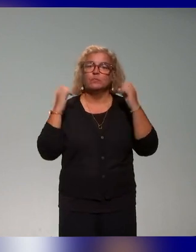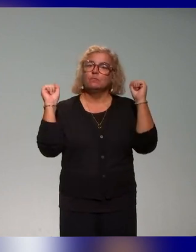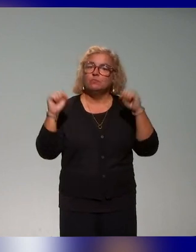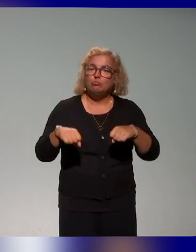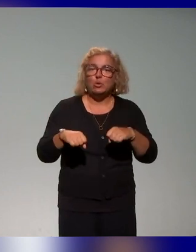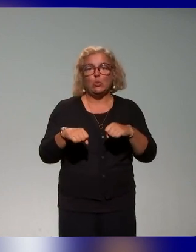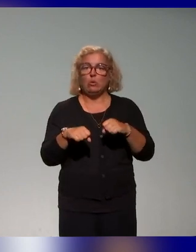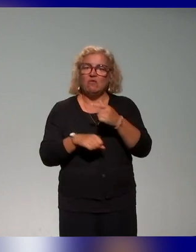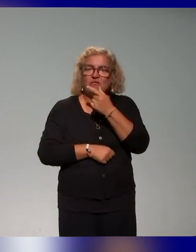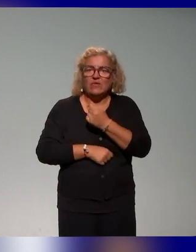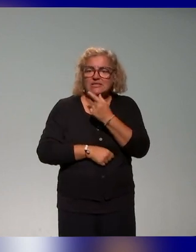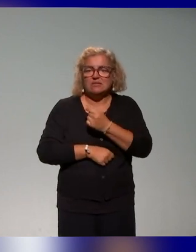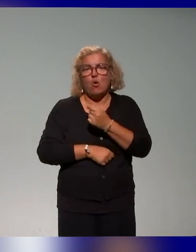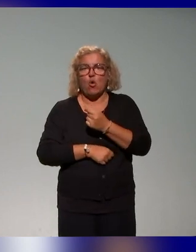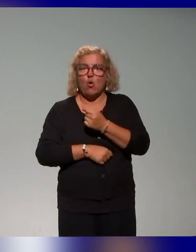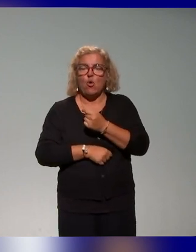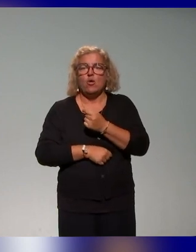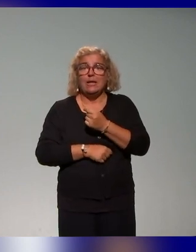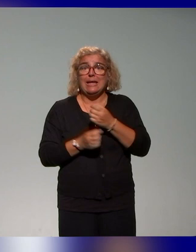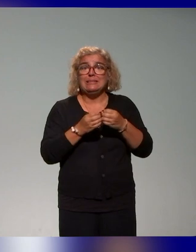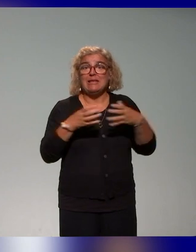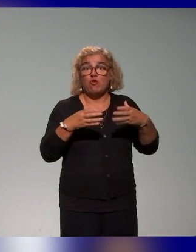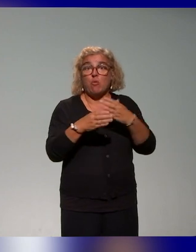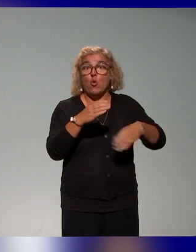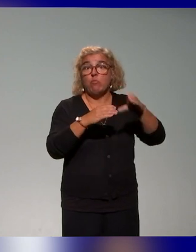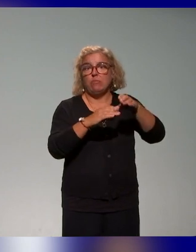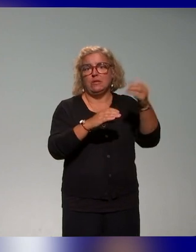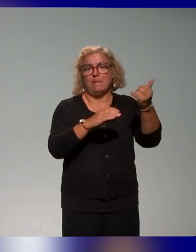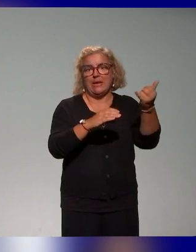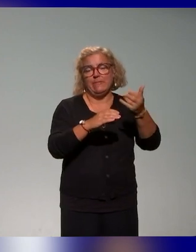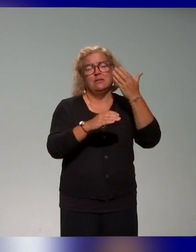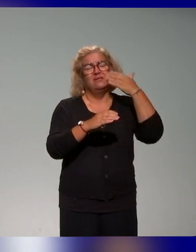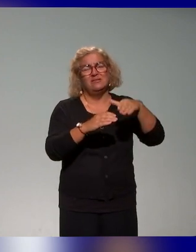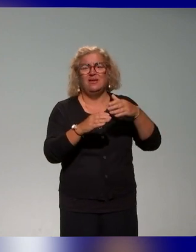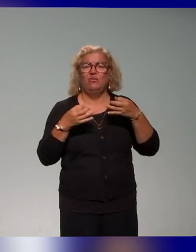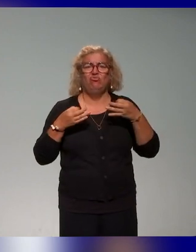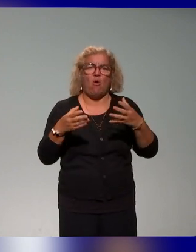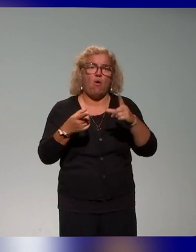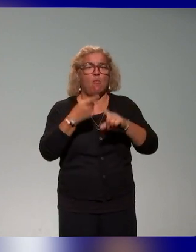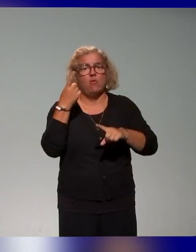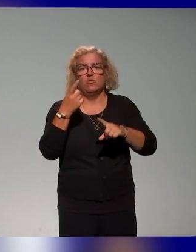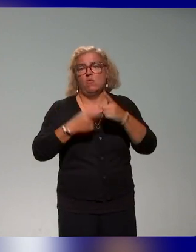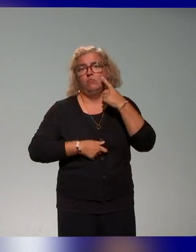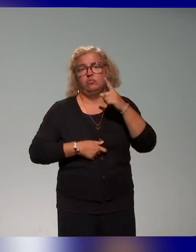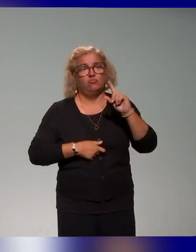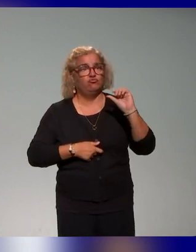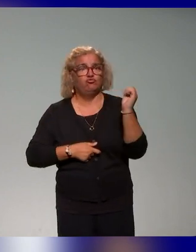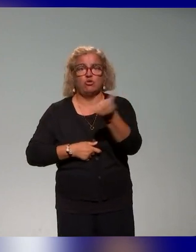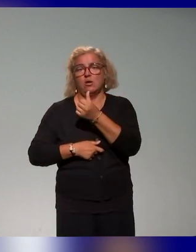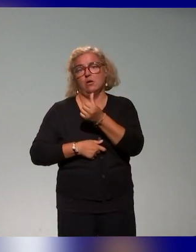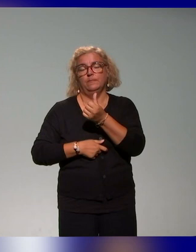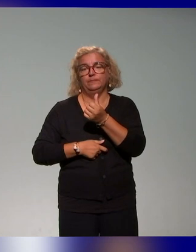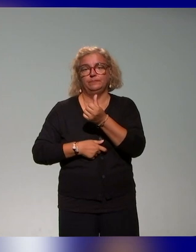sans développement complémentaire, parce que ça, c'est important aussi. On sait que le temps est précieux pour chacune et chacun de nos développeuses et nos